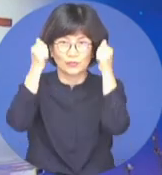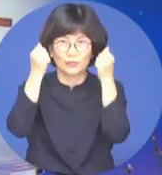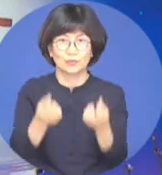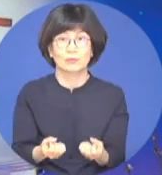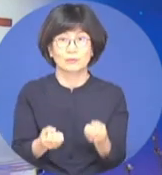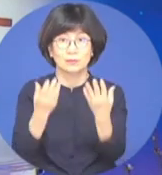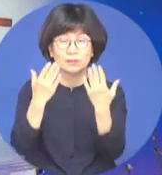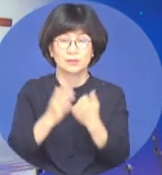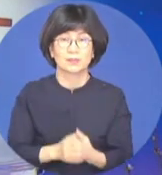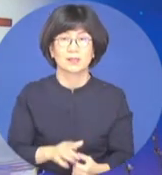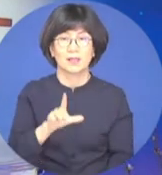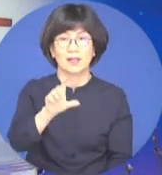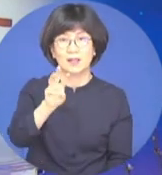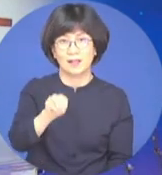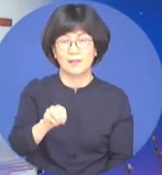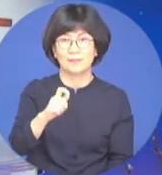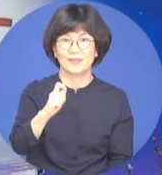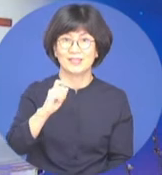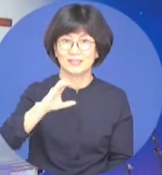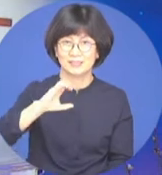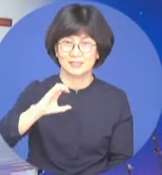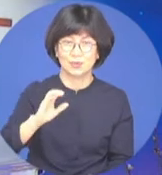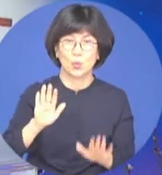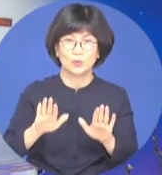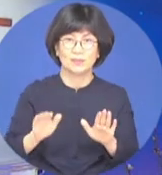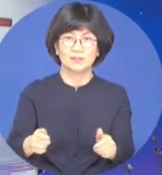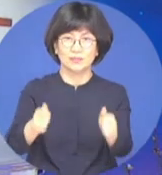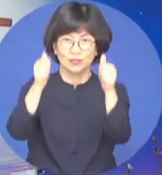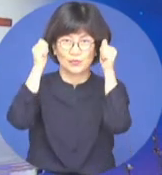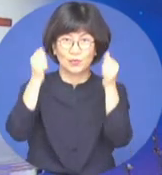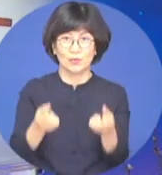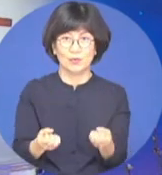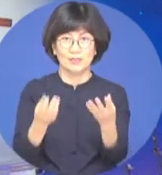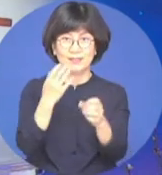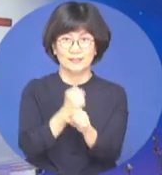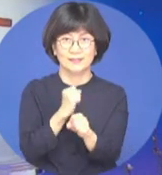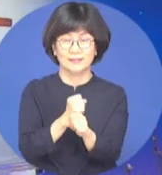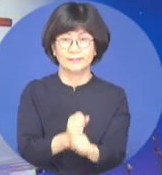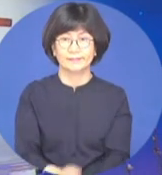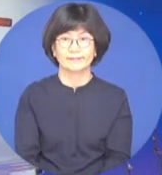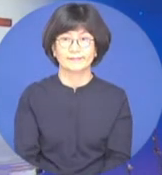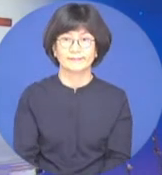LMTC 오늘 수료식 잠깐 고행하도록 하겠습니다.